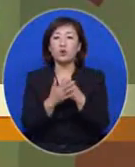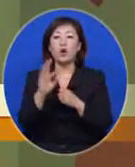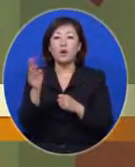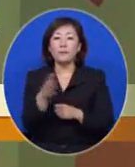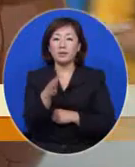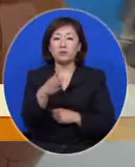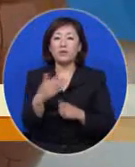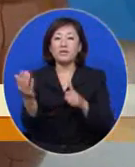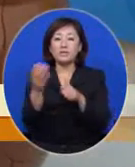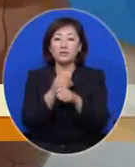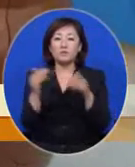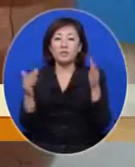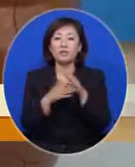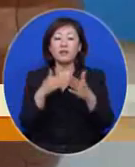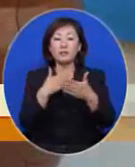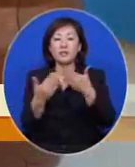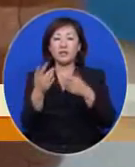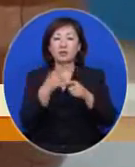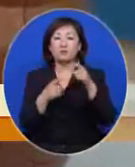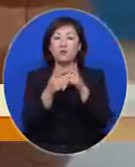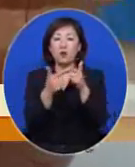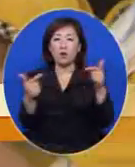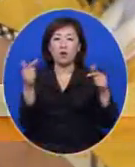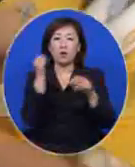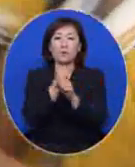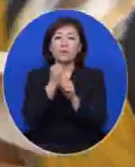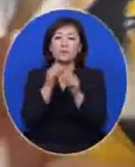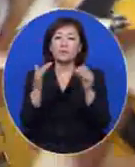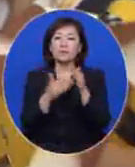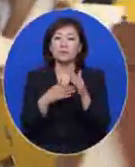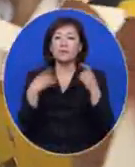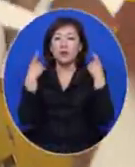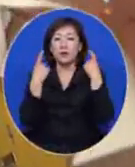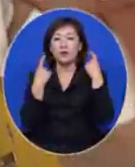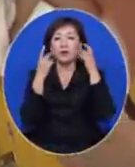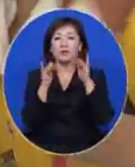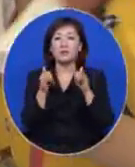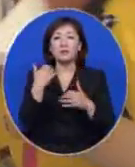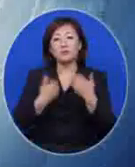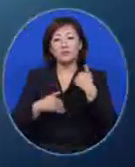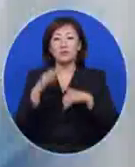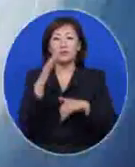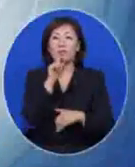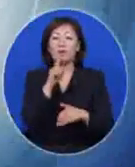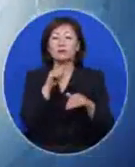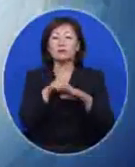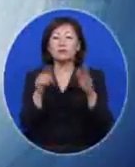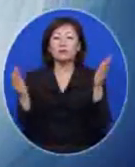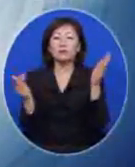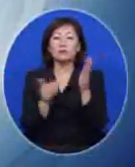사냥꾼 등 체험 프로그램을 보강해 관람객들에게 즐거움을 선사할 계획입니다.